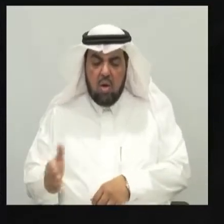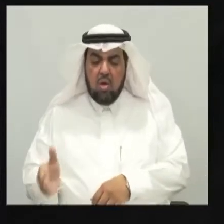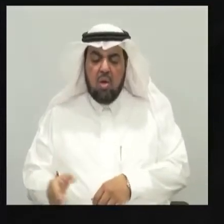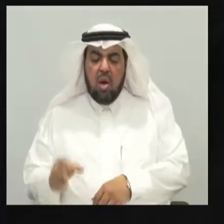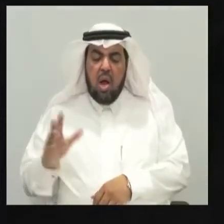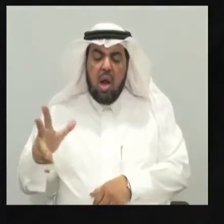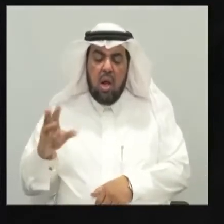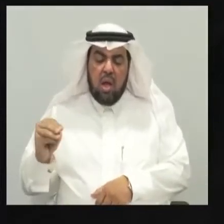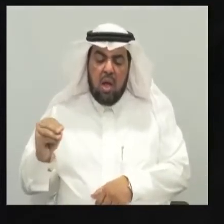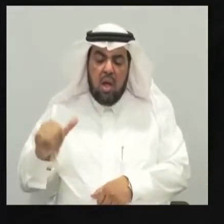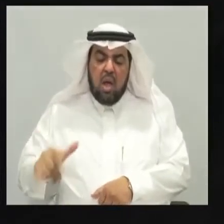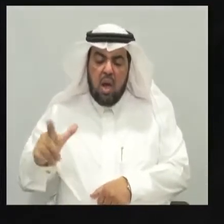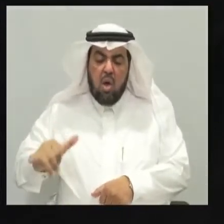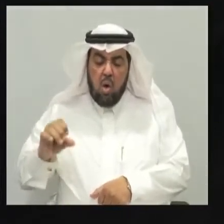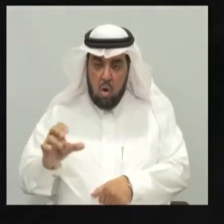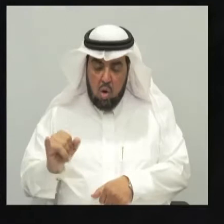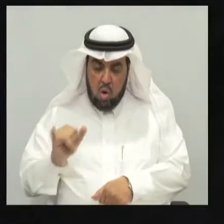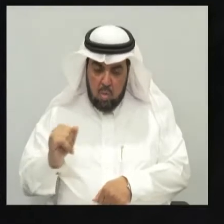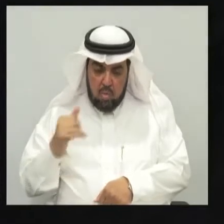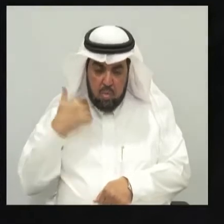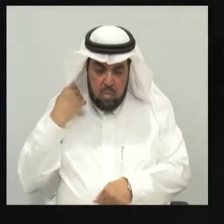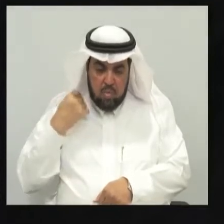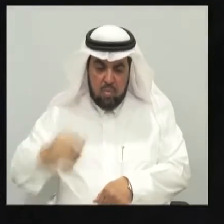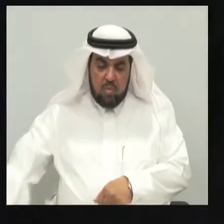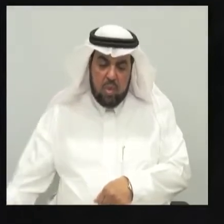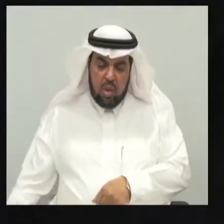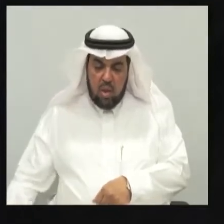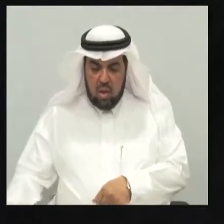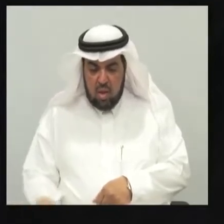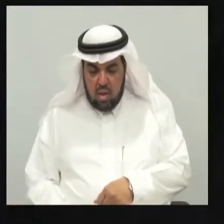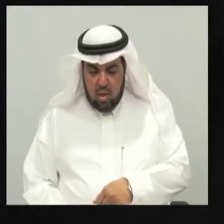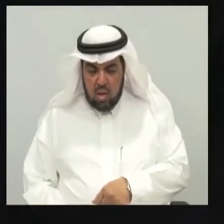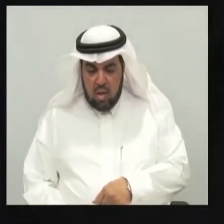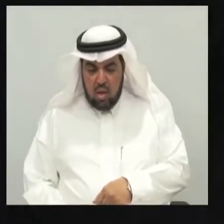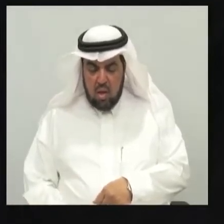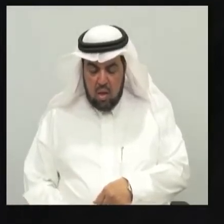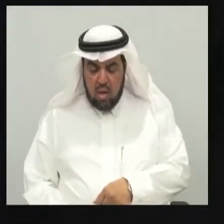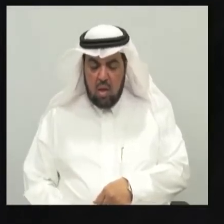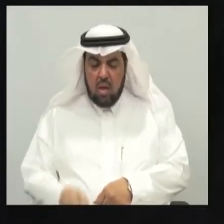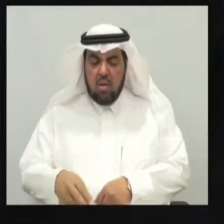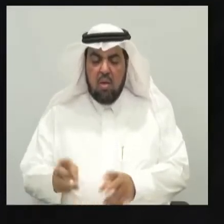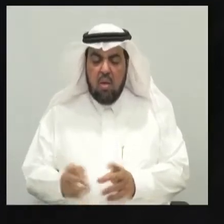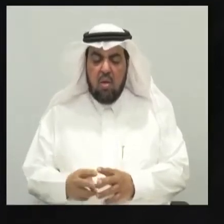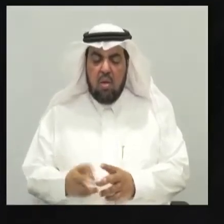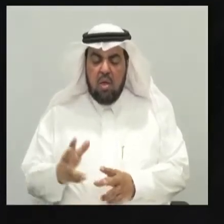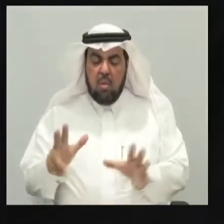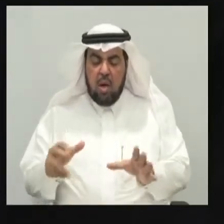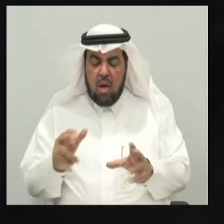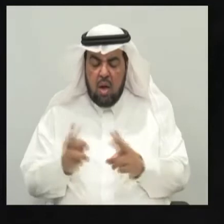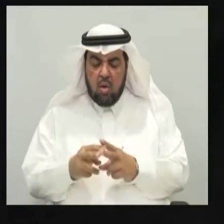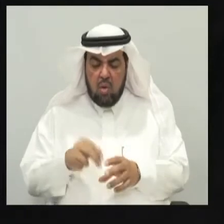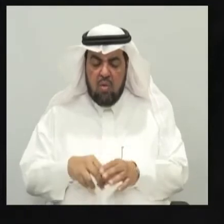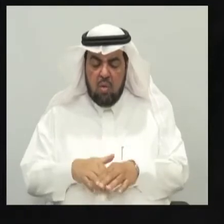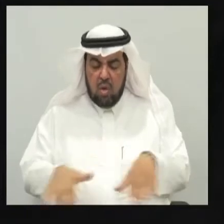الهيليوم، يتواجد فقط إلكترونين، لكن جميع عناصرها هنا يتواجد ثمانية إلكترونات في